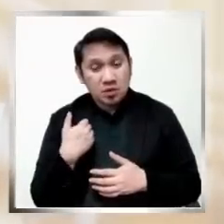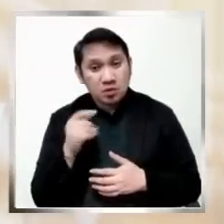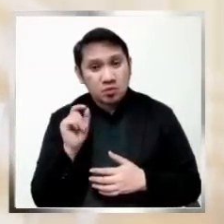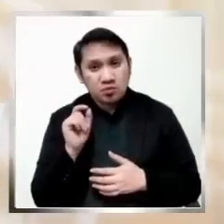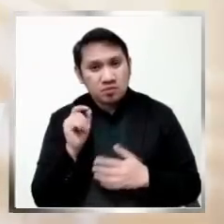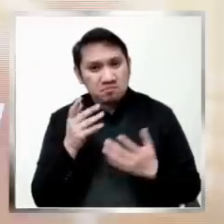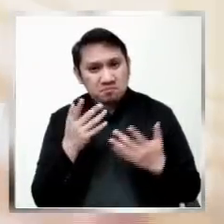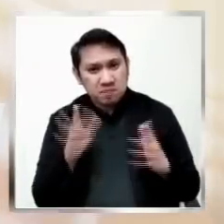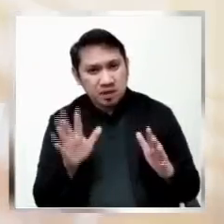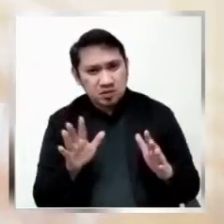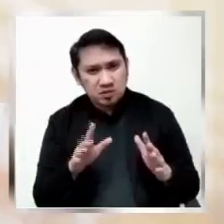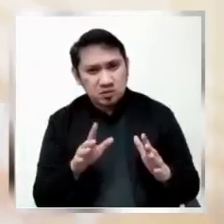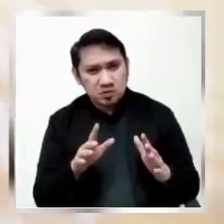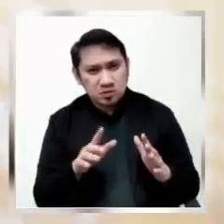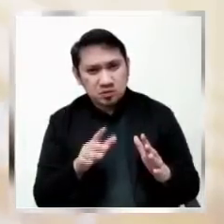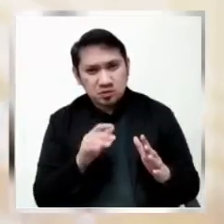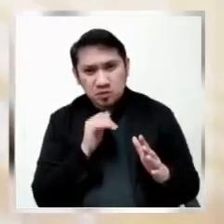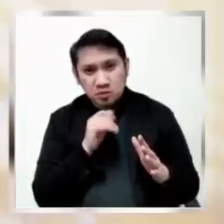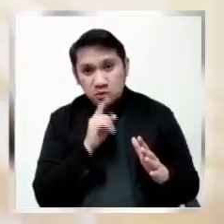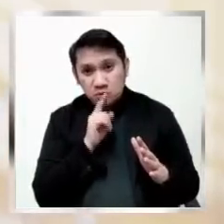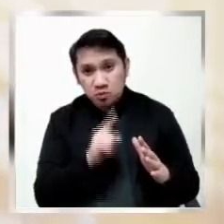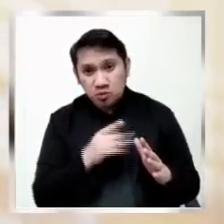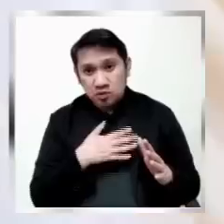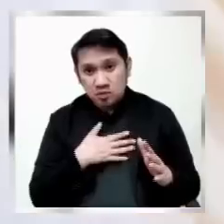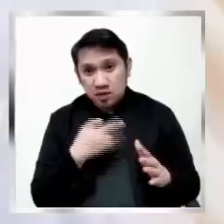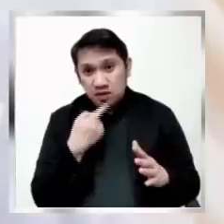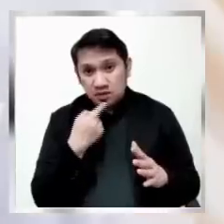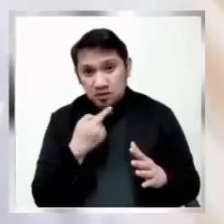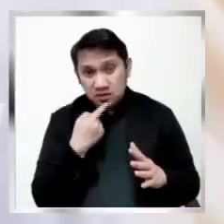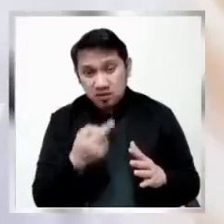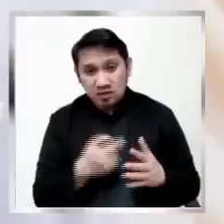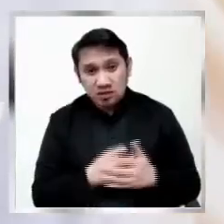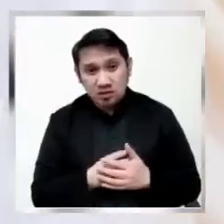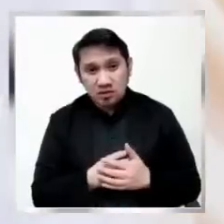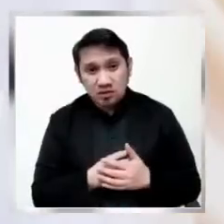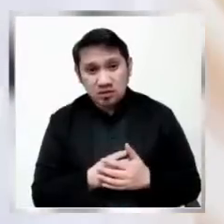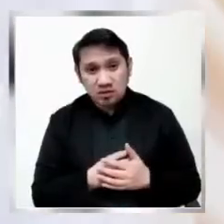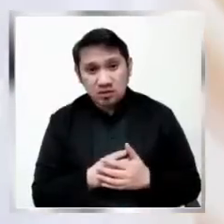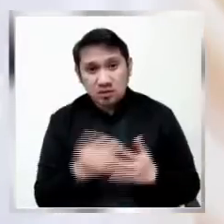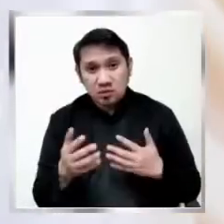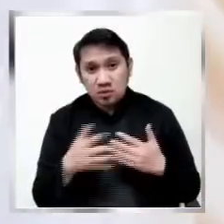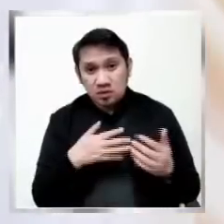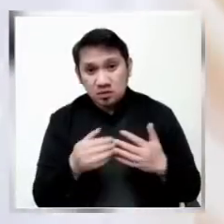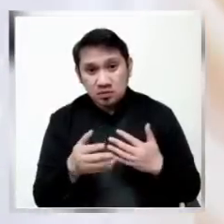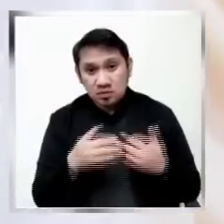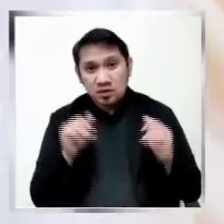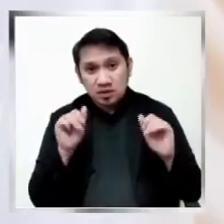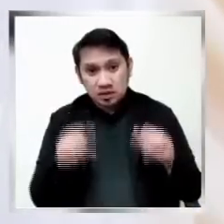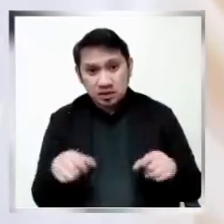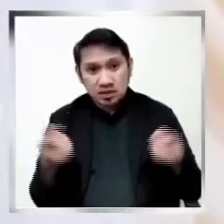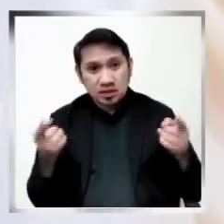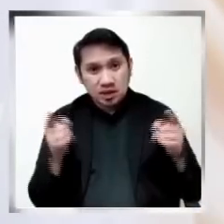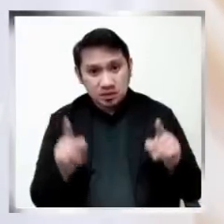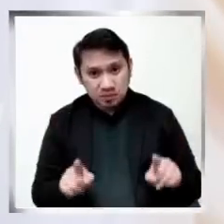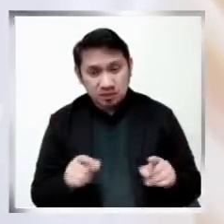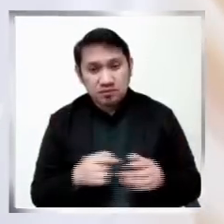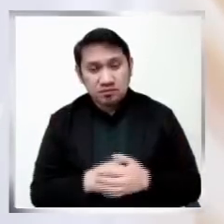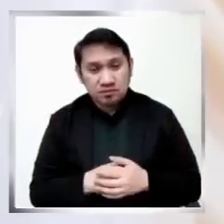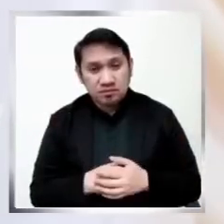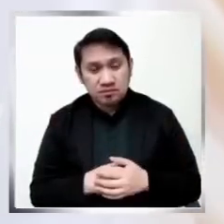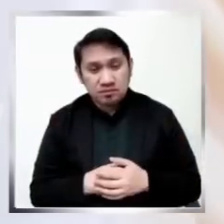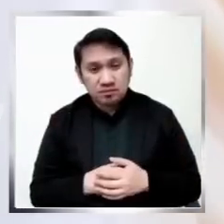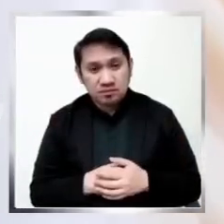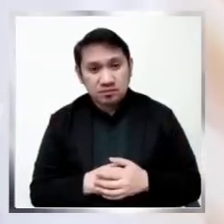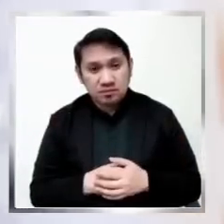maging definite sa kahit anong bagay. Anything can happen po talaga. So, wala